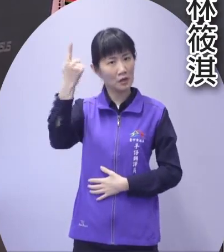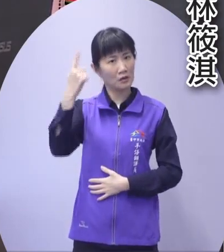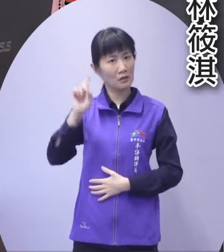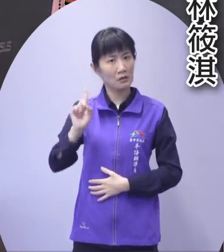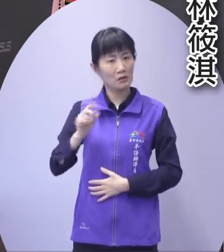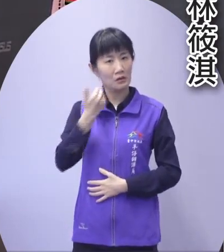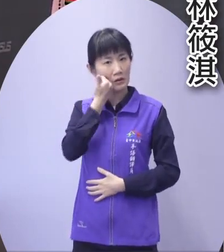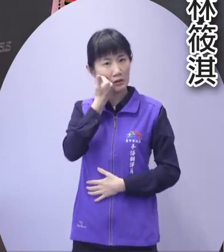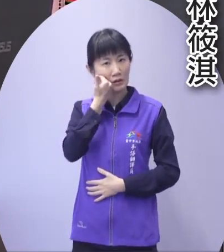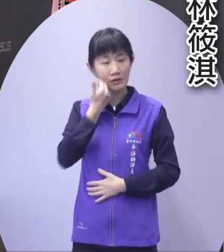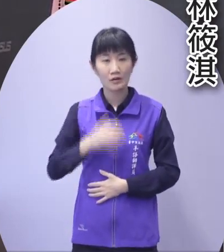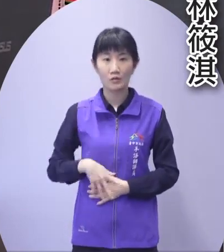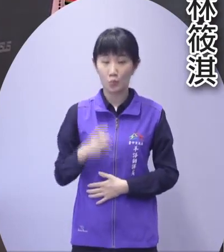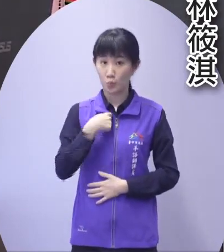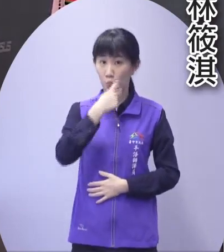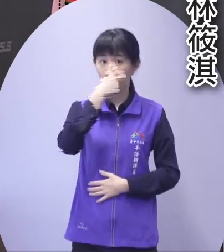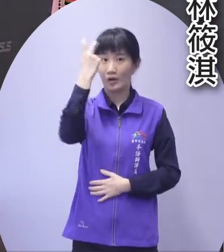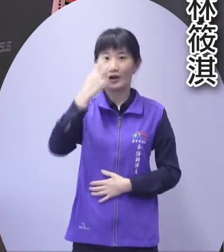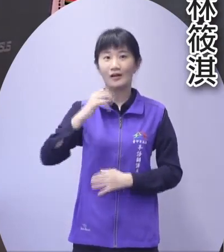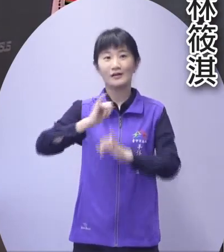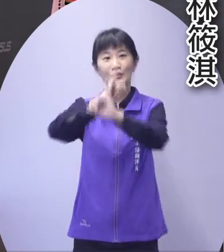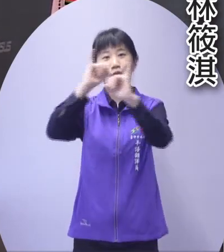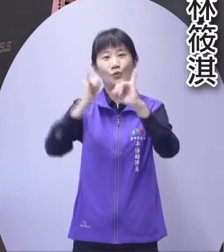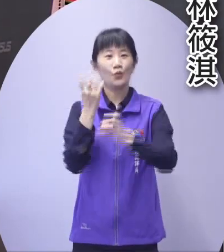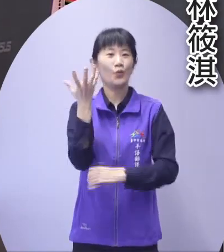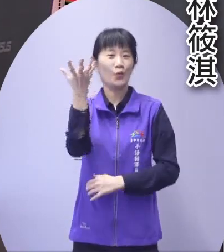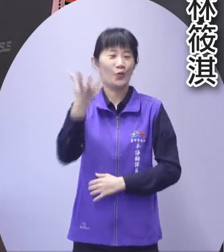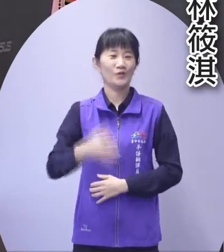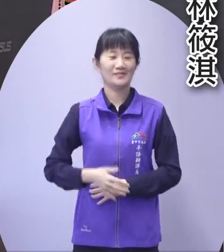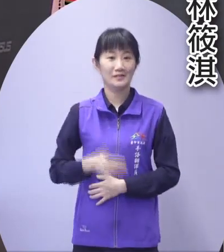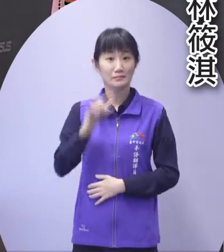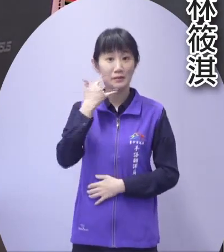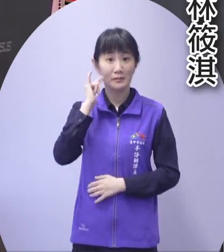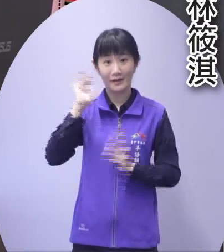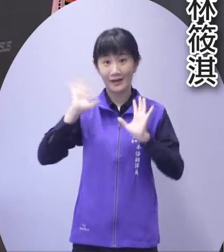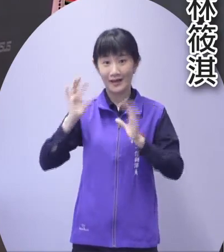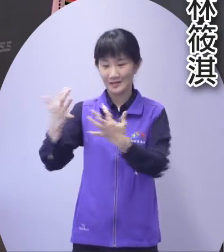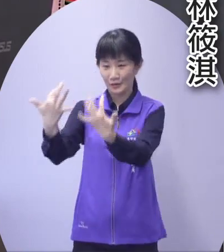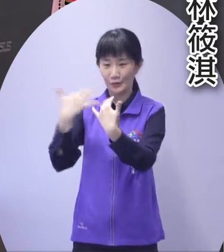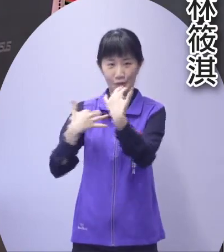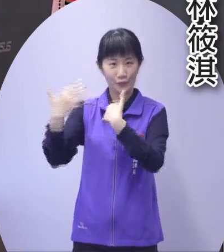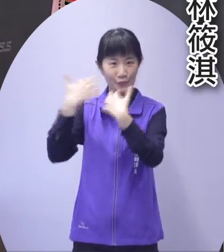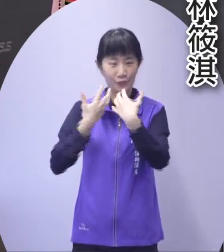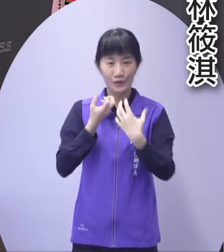众呢，那么我们发现是以女性为主，以亲子家庭为主。那我